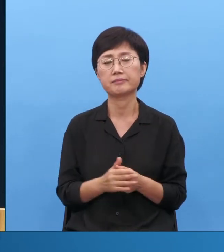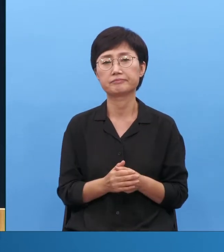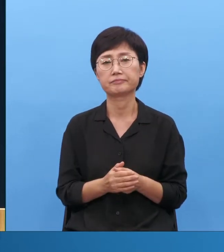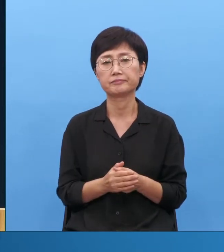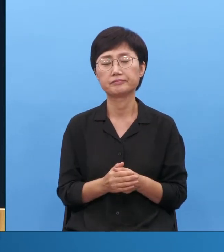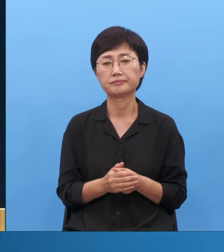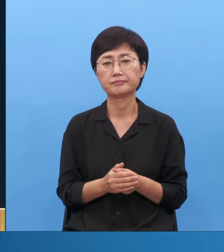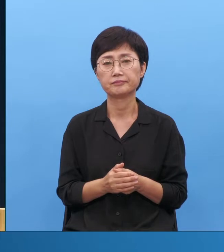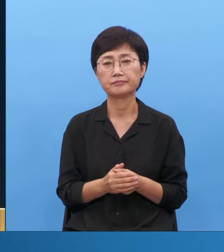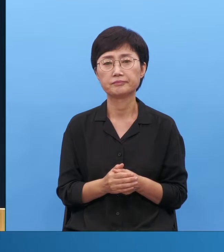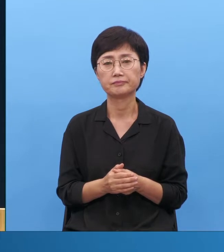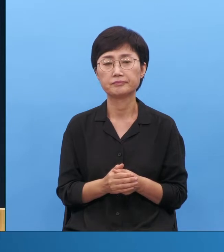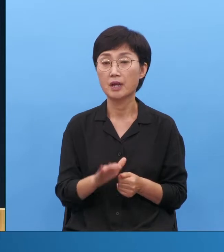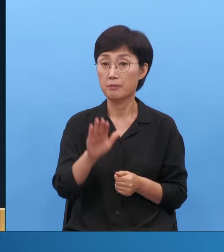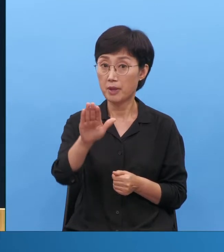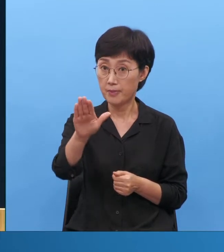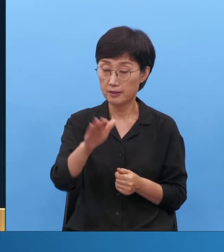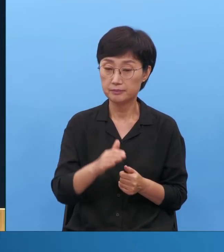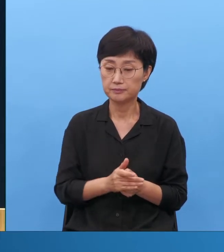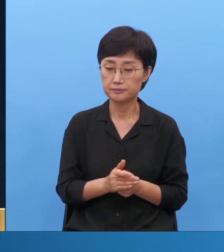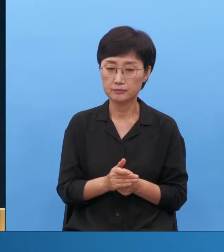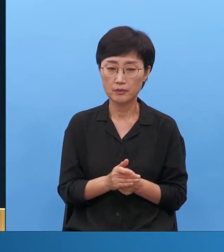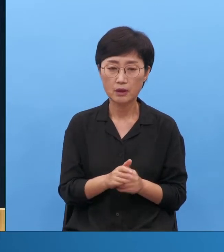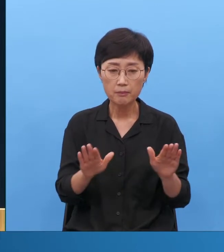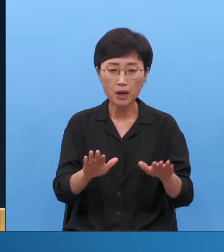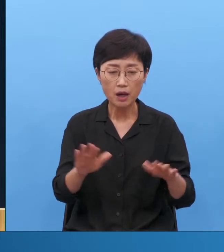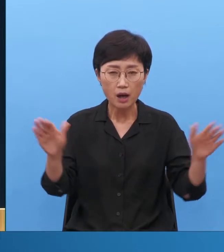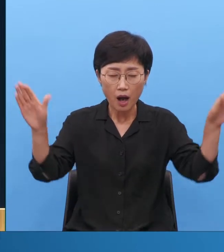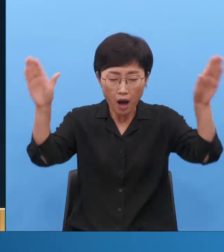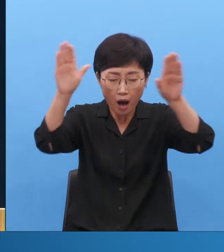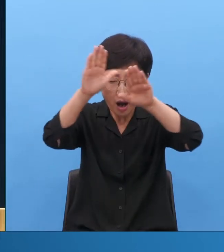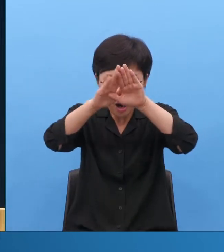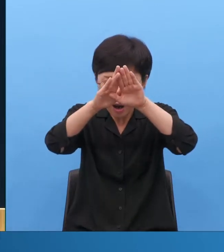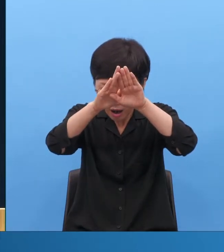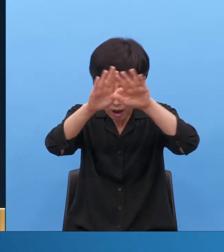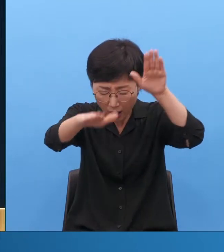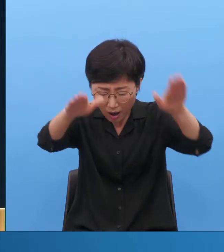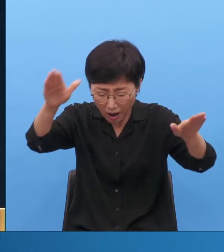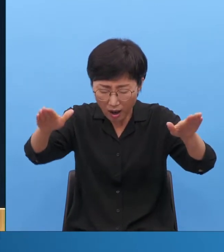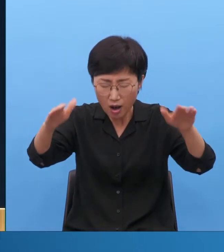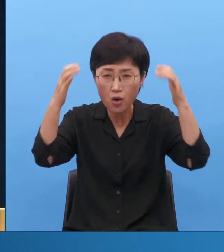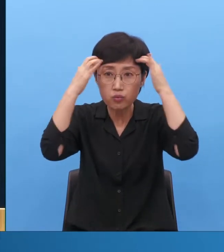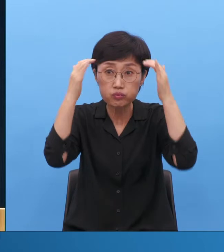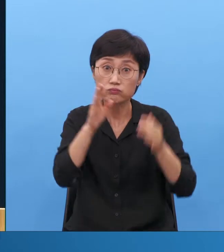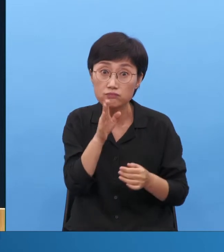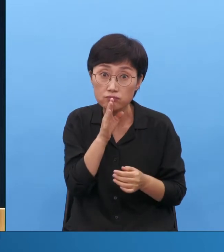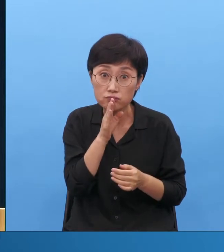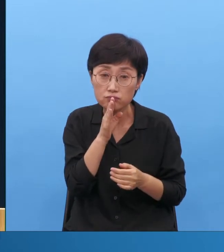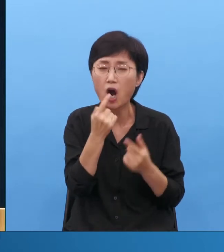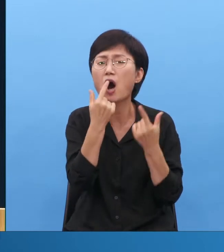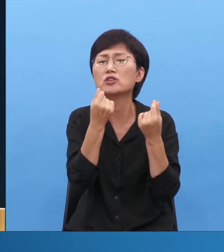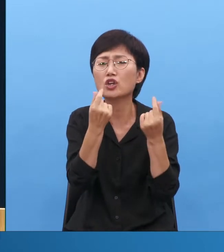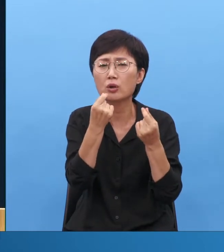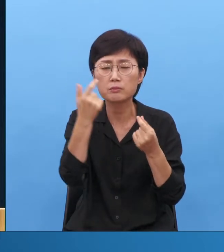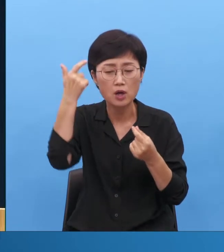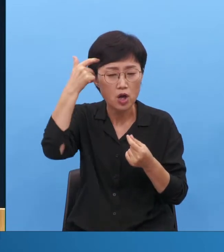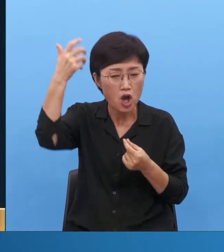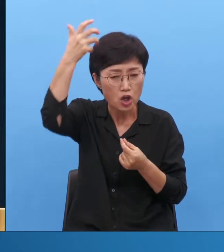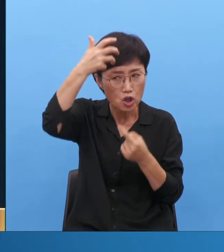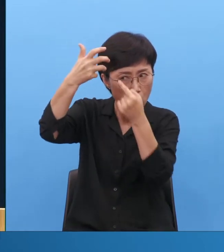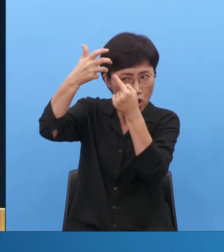darkness. 여러분, 우리 육신적으로도 어두움은 얼마나 힘듭니까? 어두움 가운데 내 영이 갇혀 있기 때문에 어쩔 수가